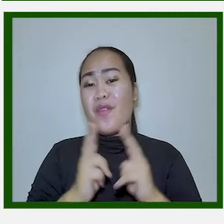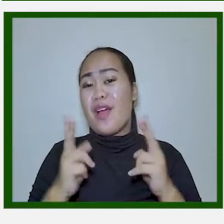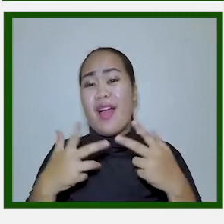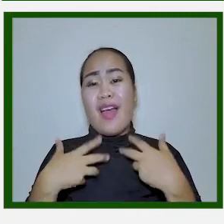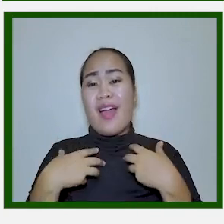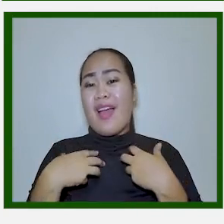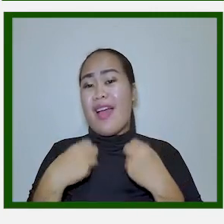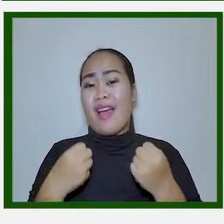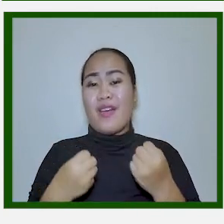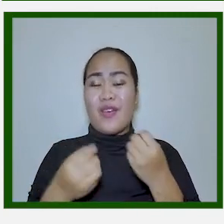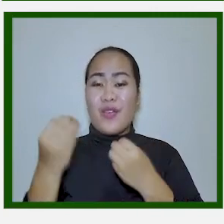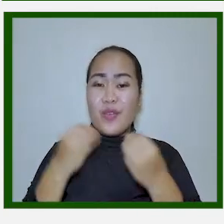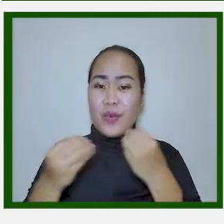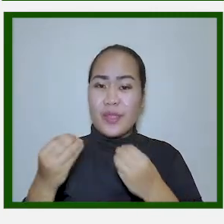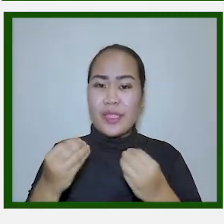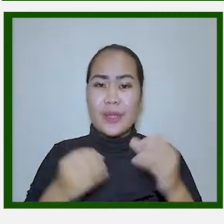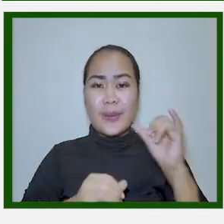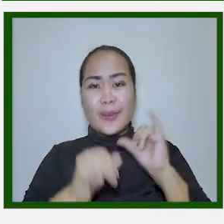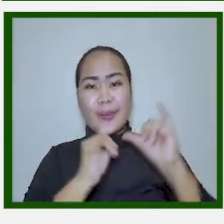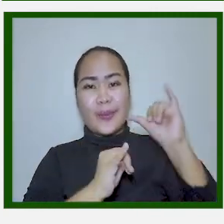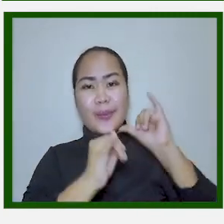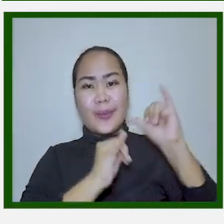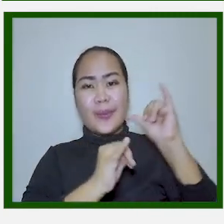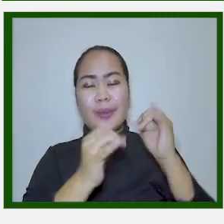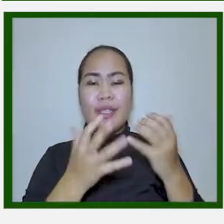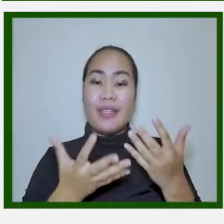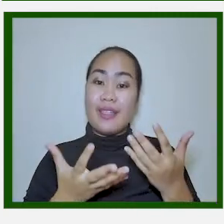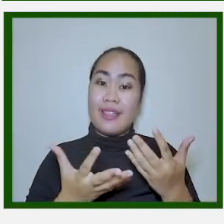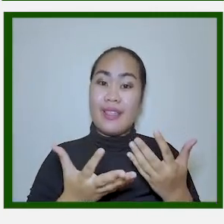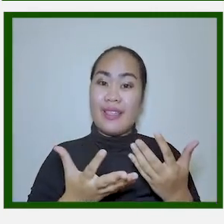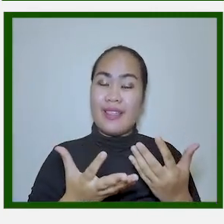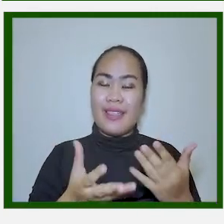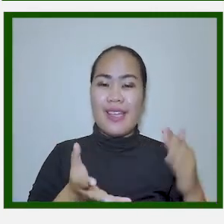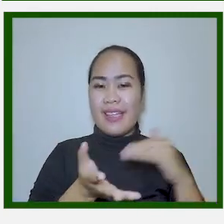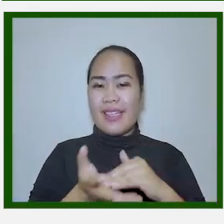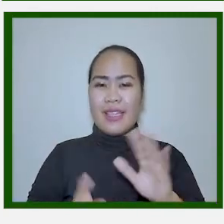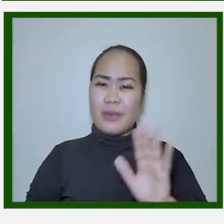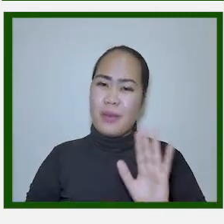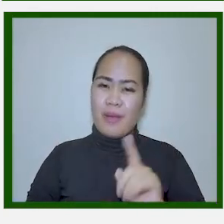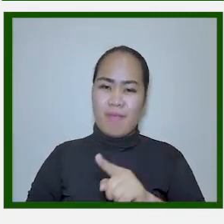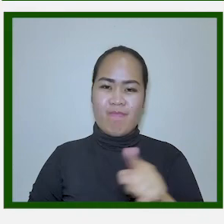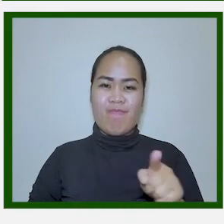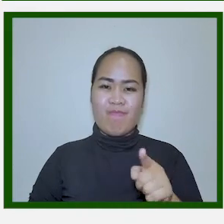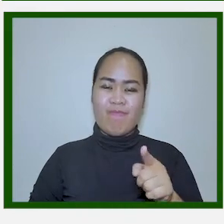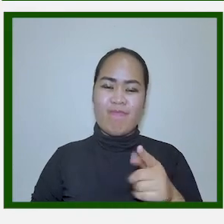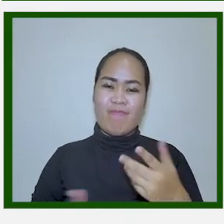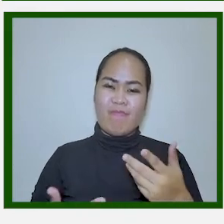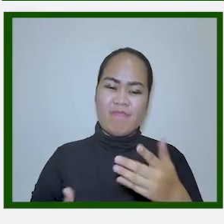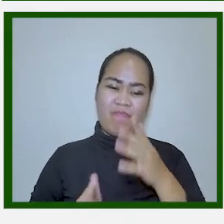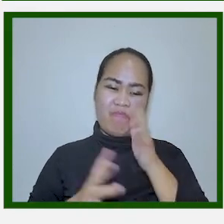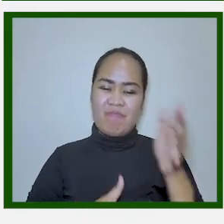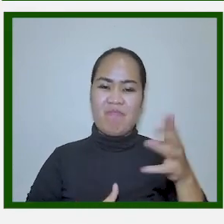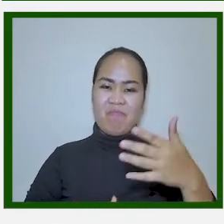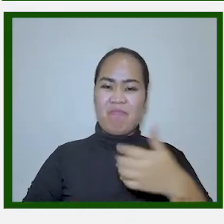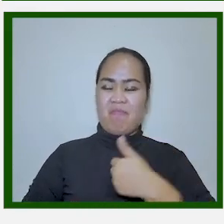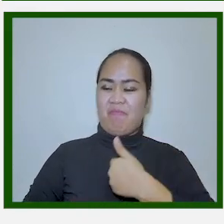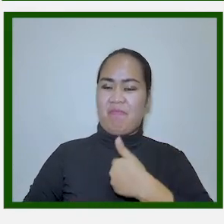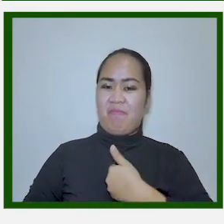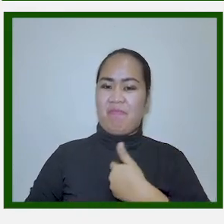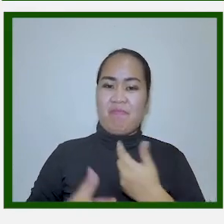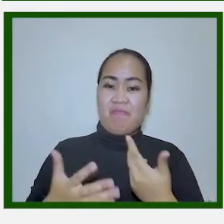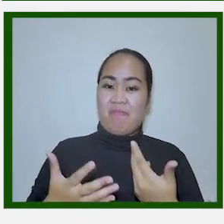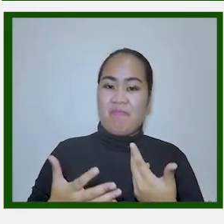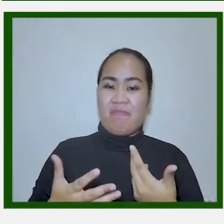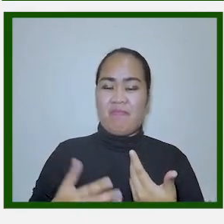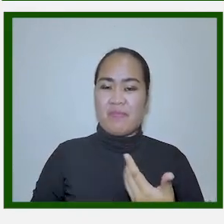So, again, wag natin papabayaan ang ating mga pangangatawan. No? yan ay magiging yan ang asset